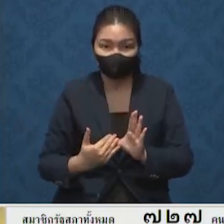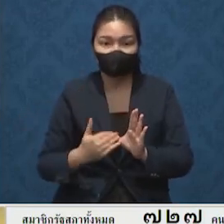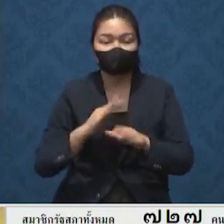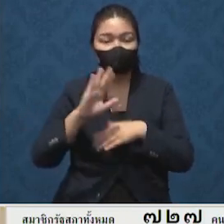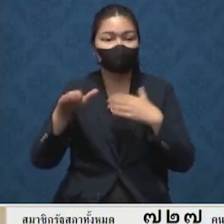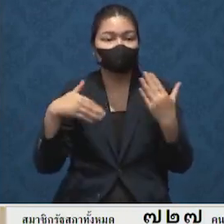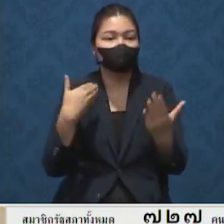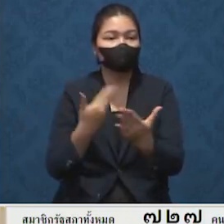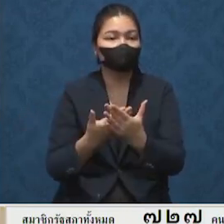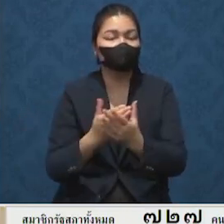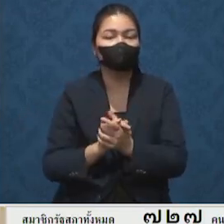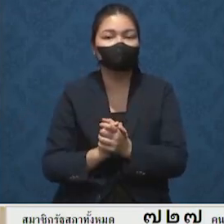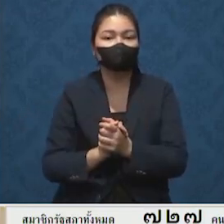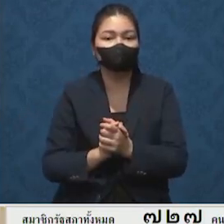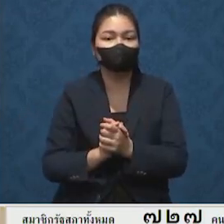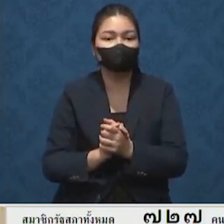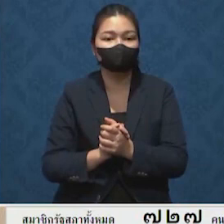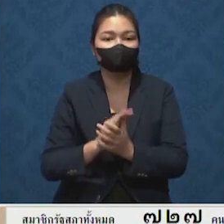อบองค์ประชุมแล้วทั้งหมด